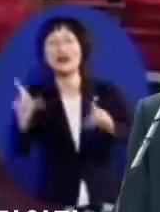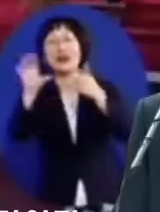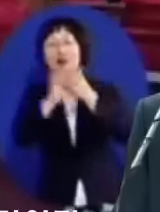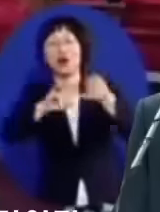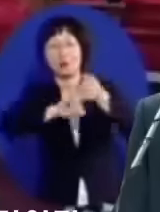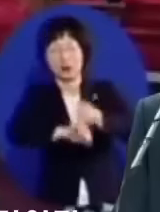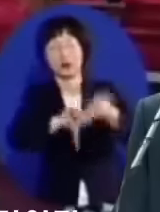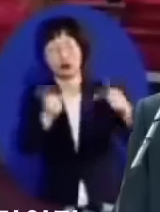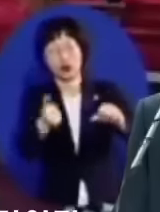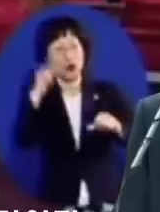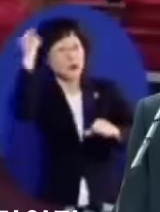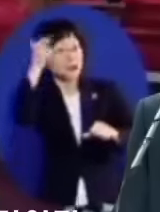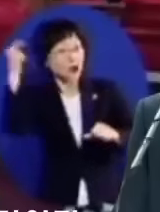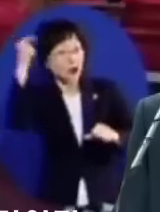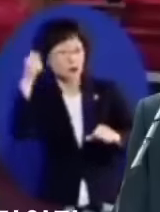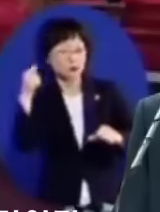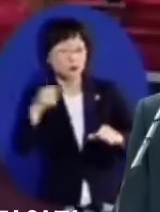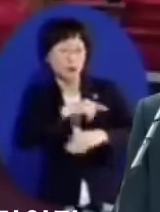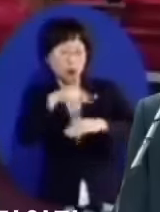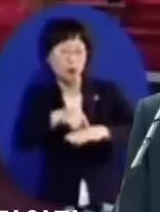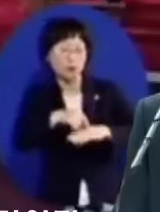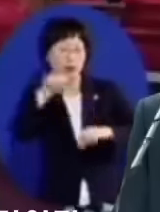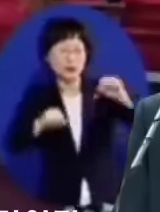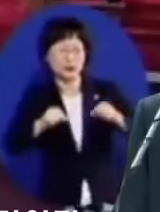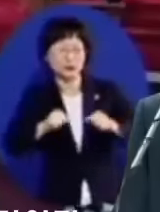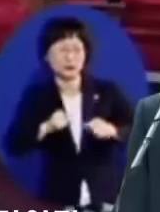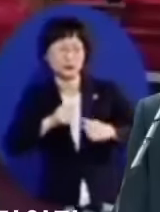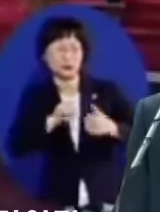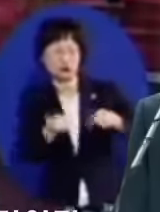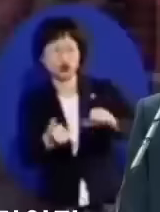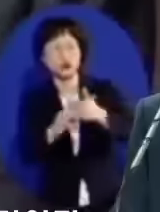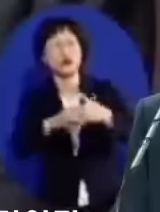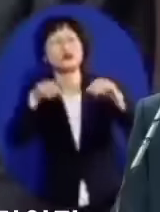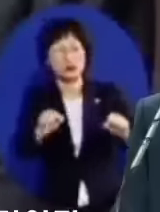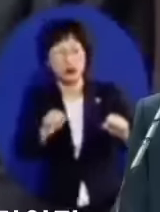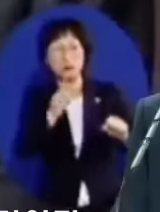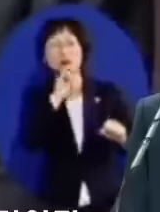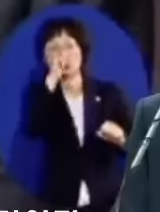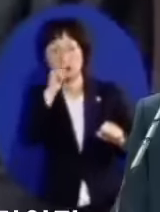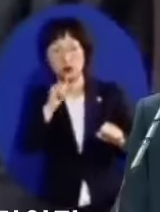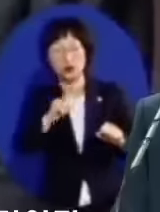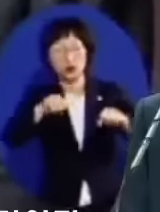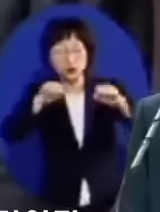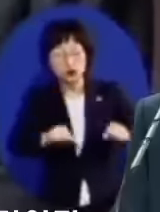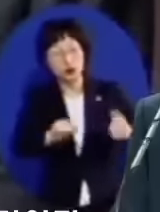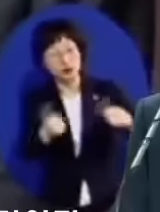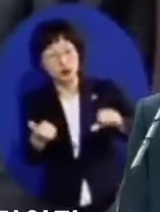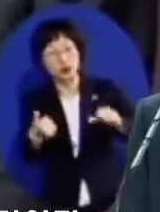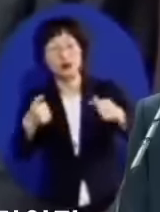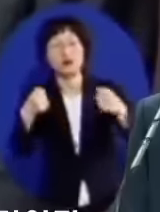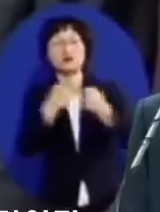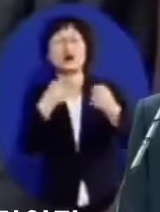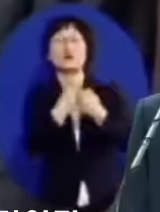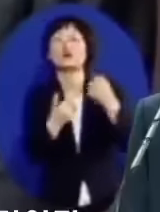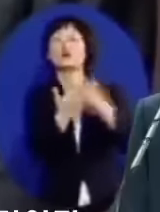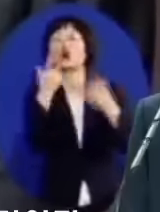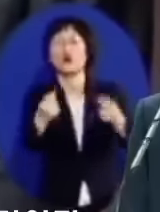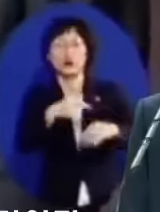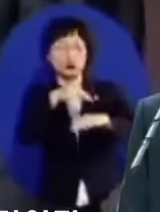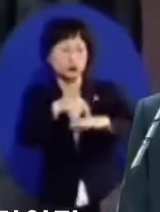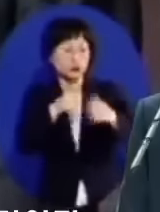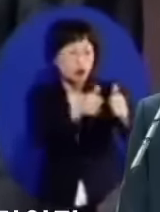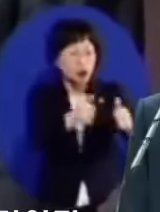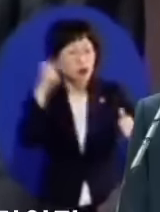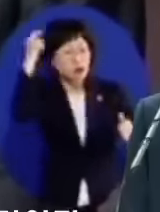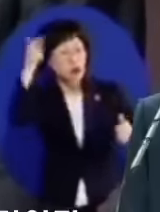돼 영으로서 몸의 행실을 죽이면 살리라. 자, 죽이고 살리는 싸움이 벌어지는 것입니다. 육신 따라가면 영은